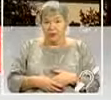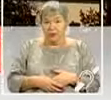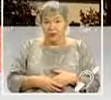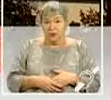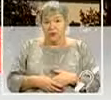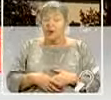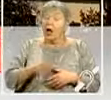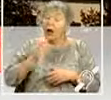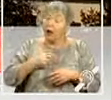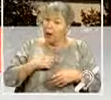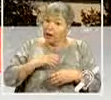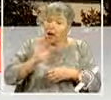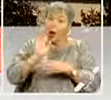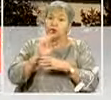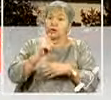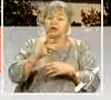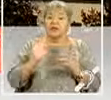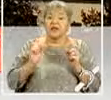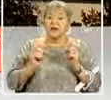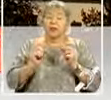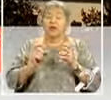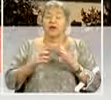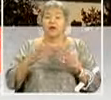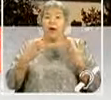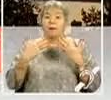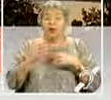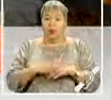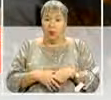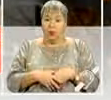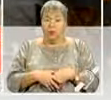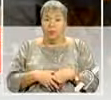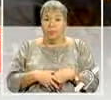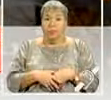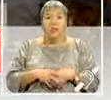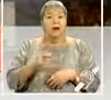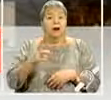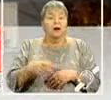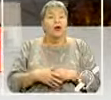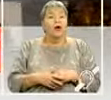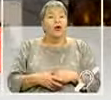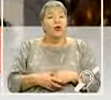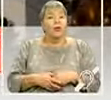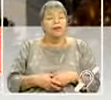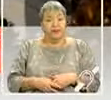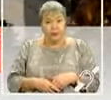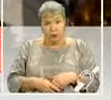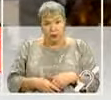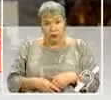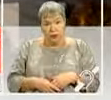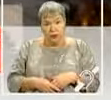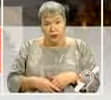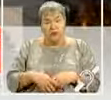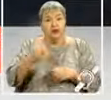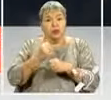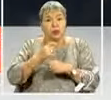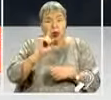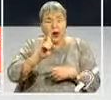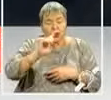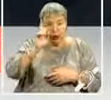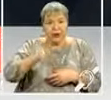Dețin autorizație din punct de vedere al protecției mediului. Activitatea este reglementată, iar această activitate trebuie să